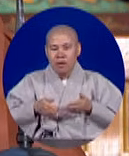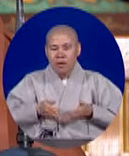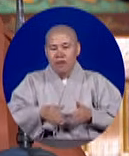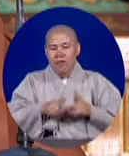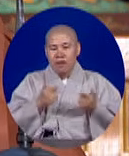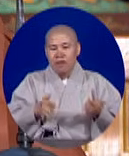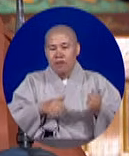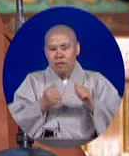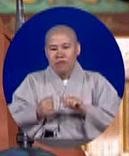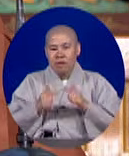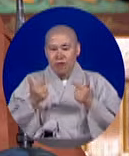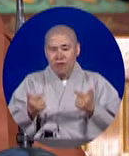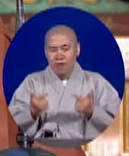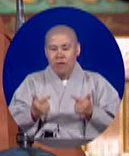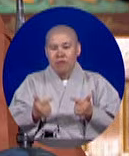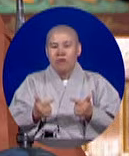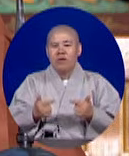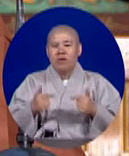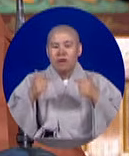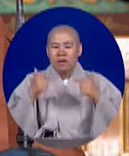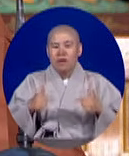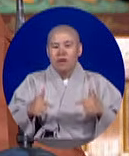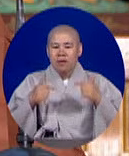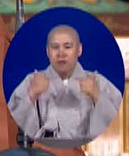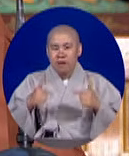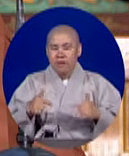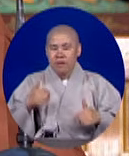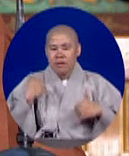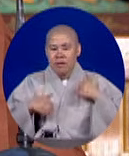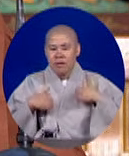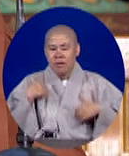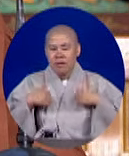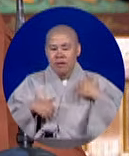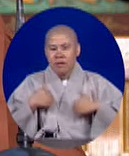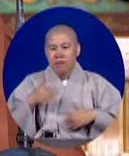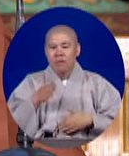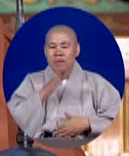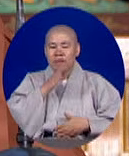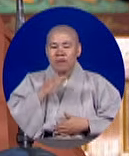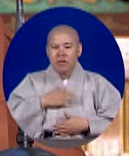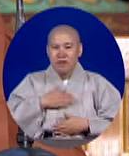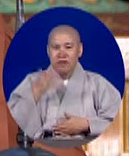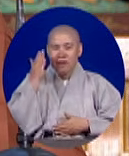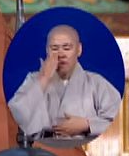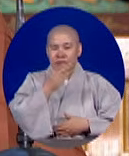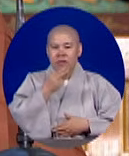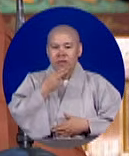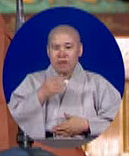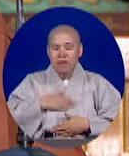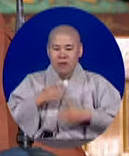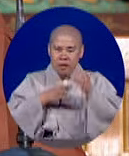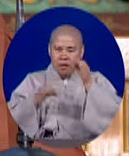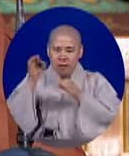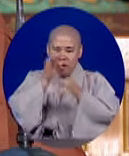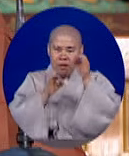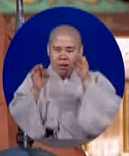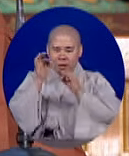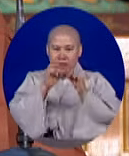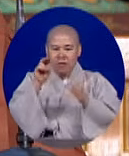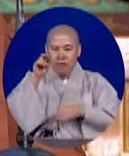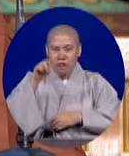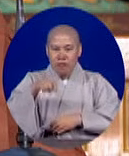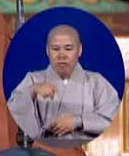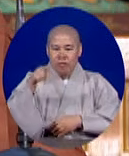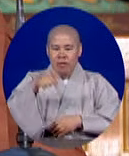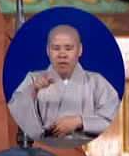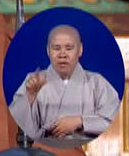불생불멸과 상나가정의 나를 찾아가지고 거기에 아무 구애 없이 무가에